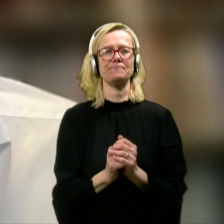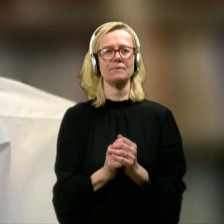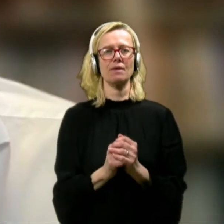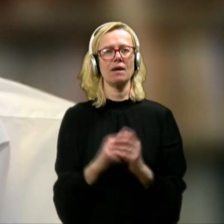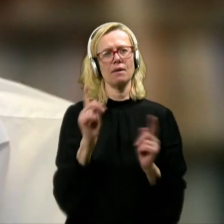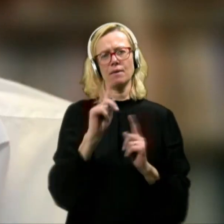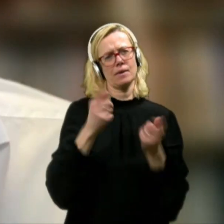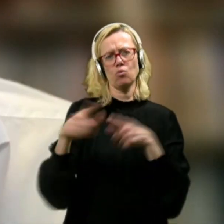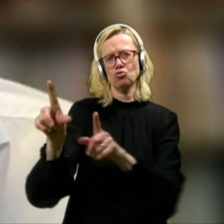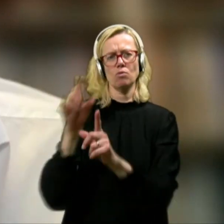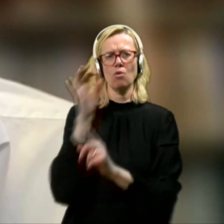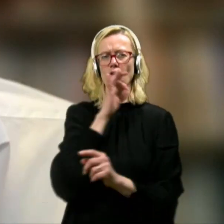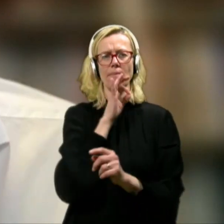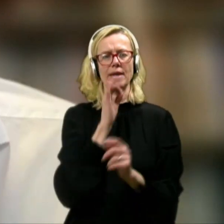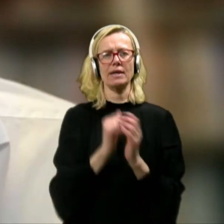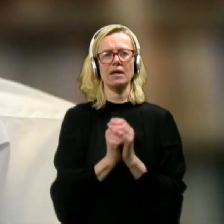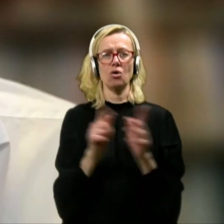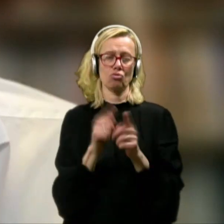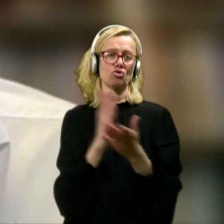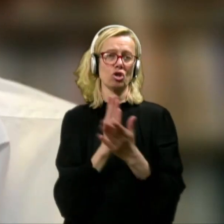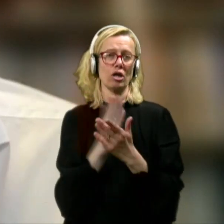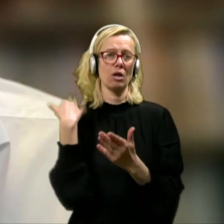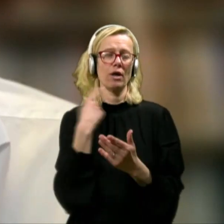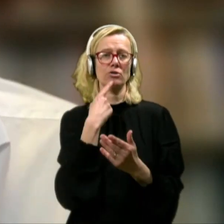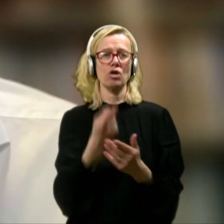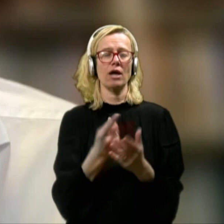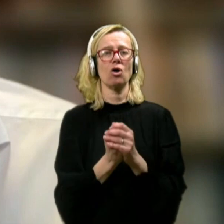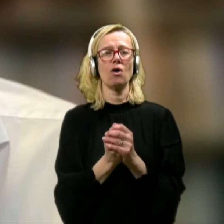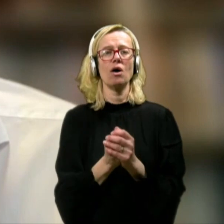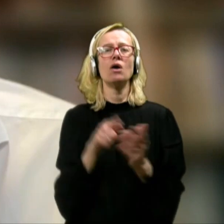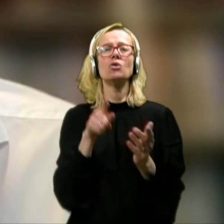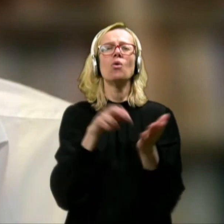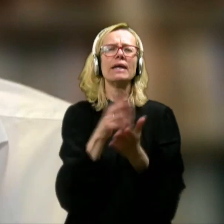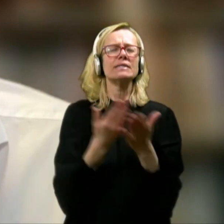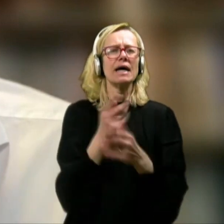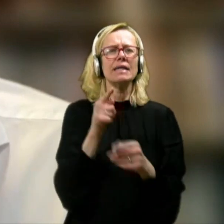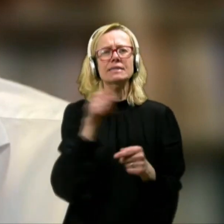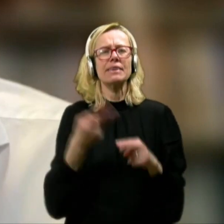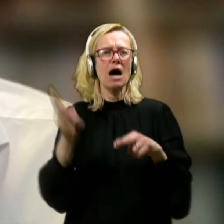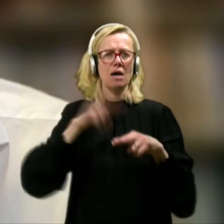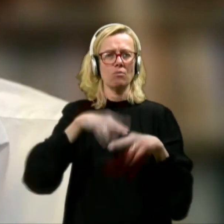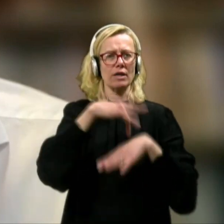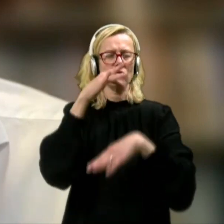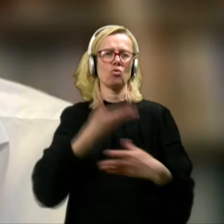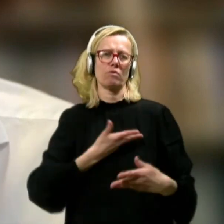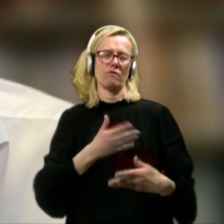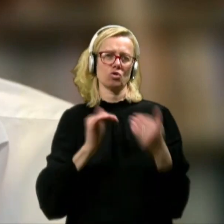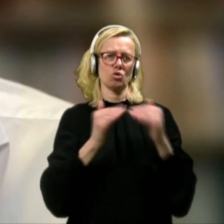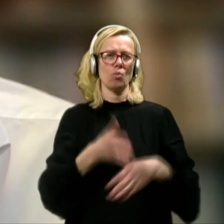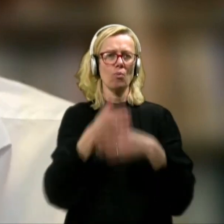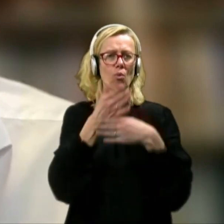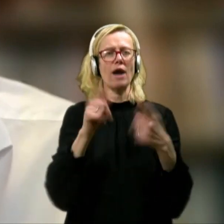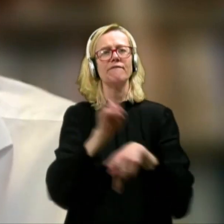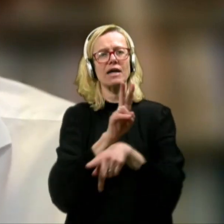Ne puščamo nikogar, kot je bilo že rečeno, gre za tiste najbolj ranljive, ki dobivajo socialno pomoč ali